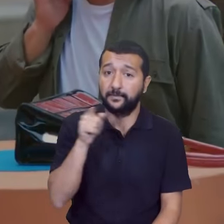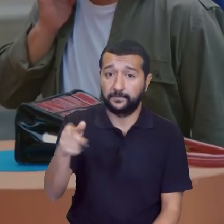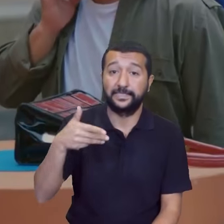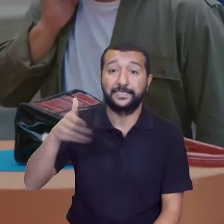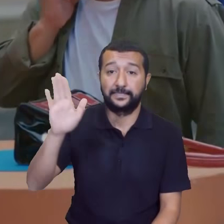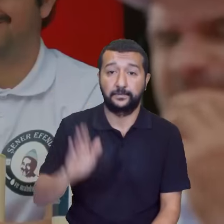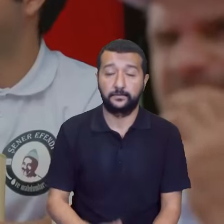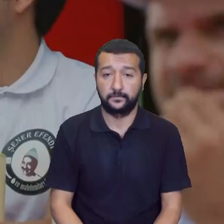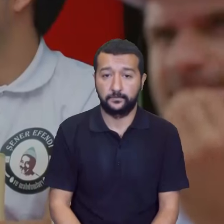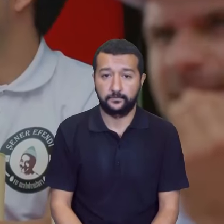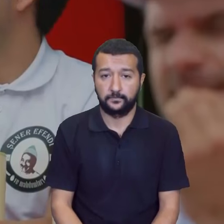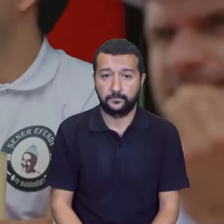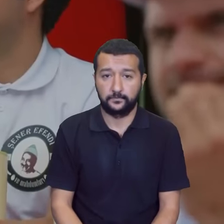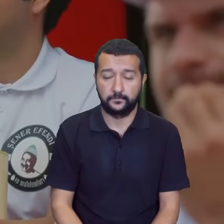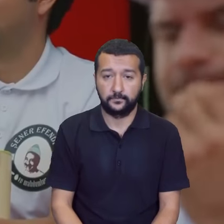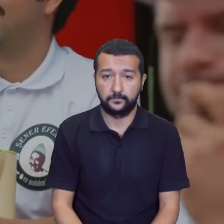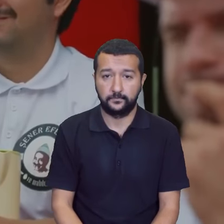gitti.